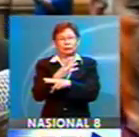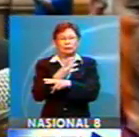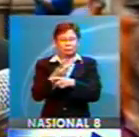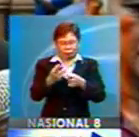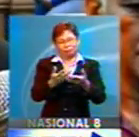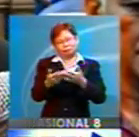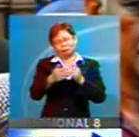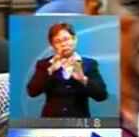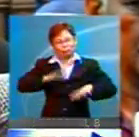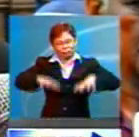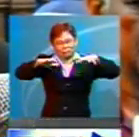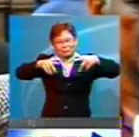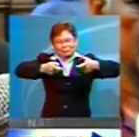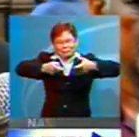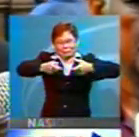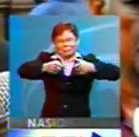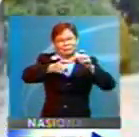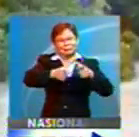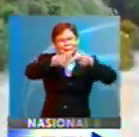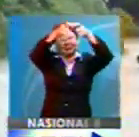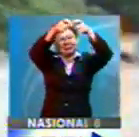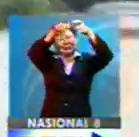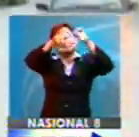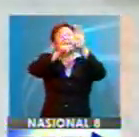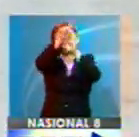mengendalikan sistemnya dengan lancar.